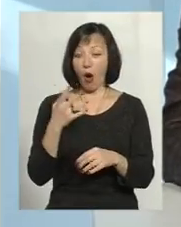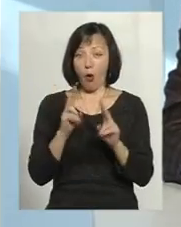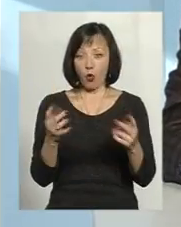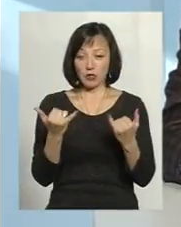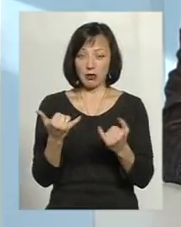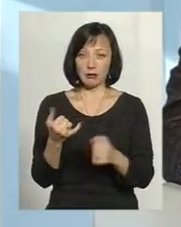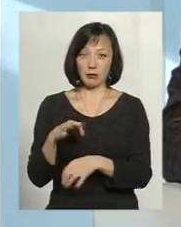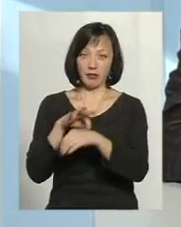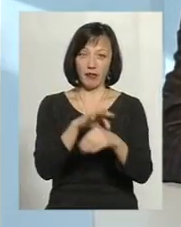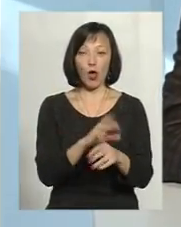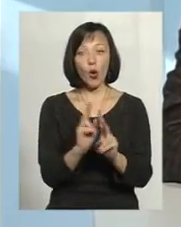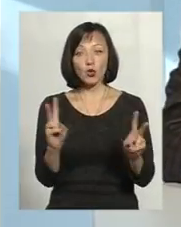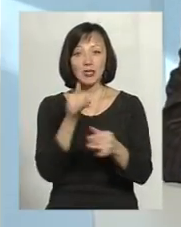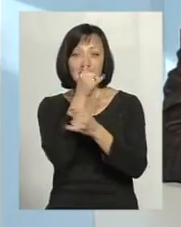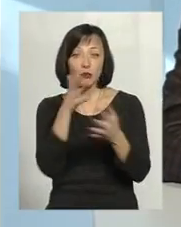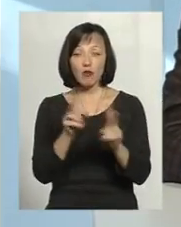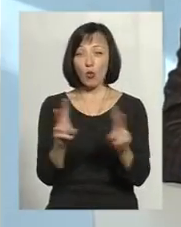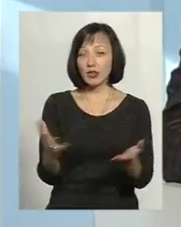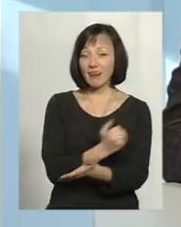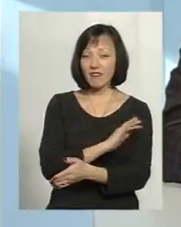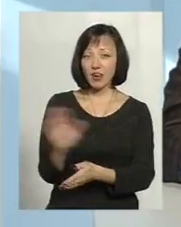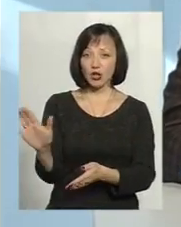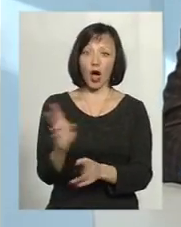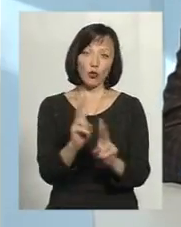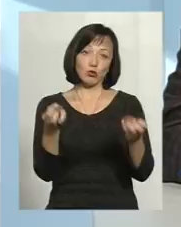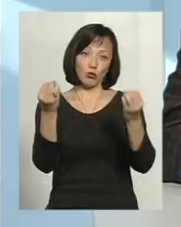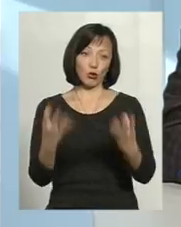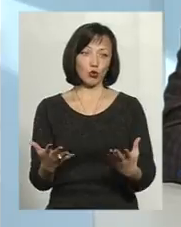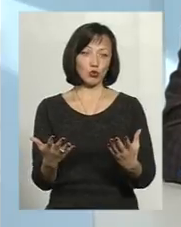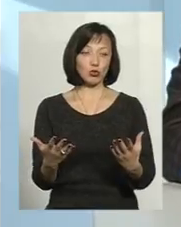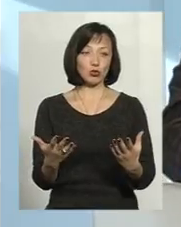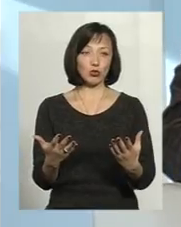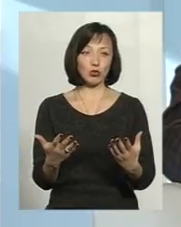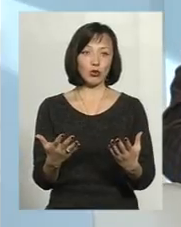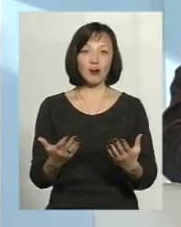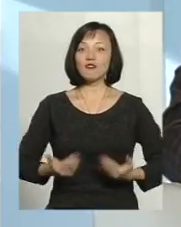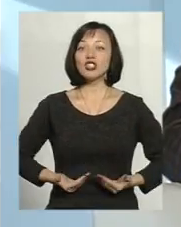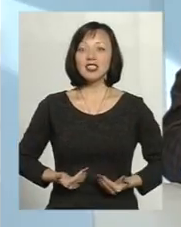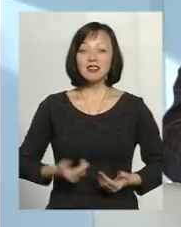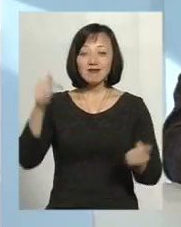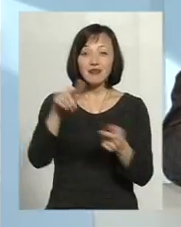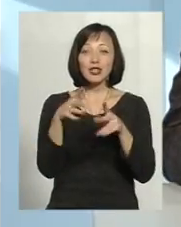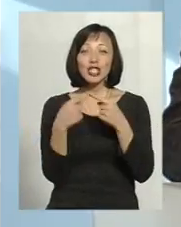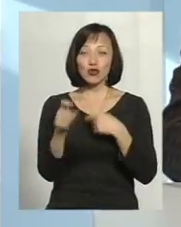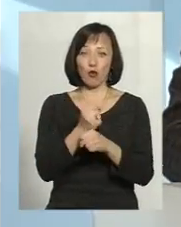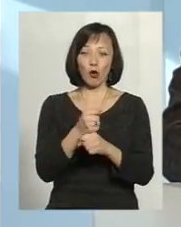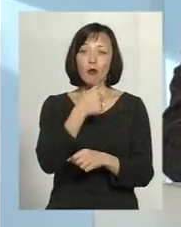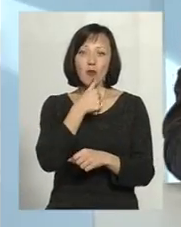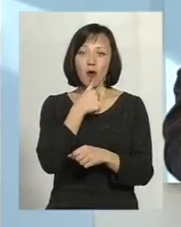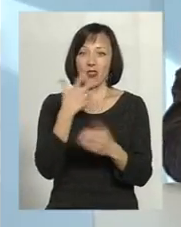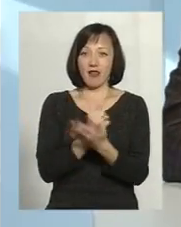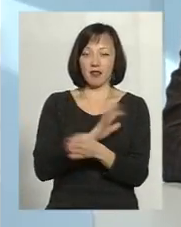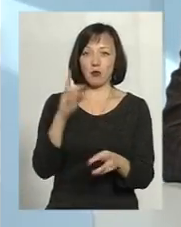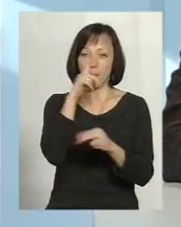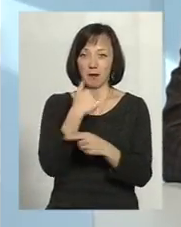з собою проводили. Хтось не зміг, в когось не вийшло, а хтось просто призначений в житті для іншої роботи. Спробував, в нього не вийшло,